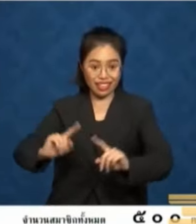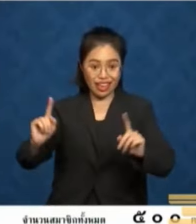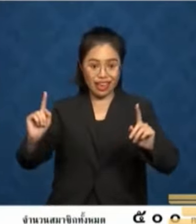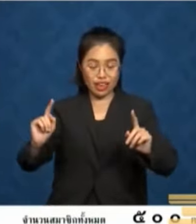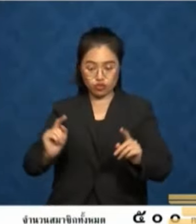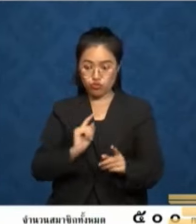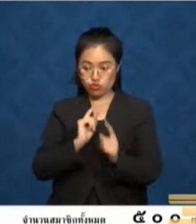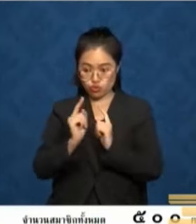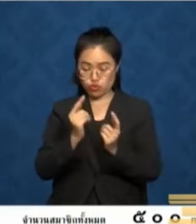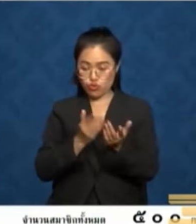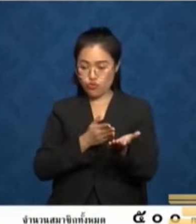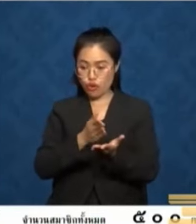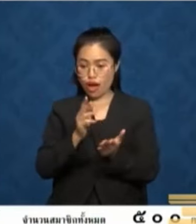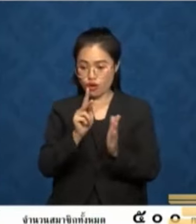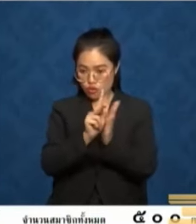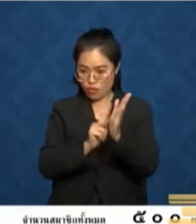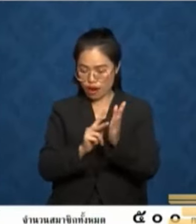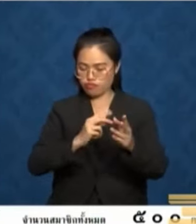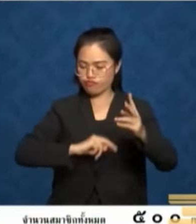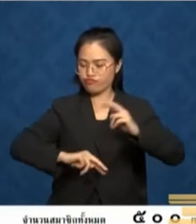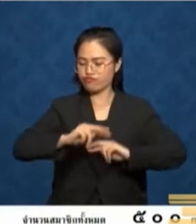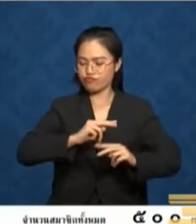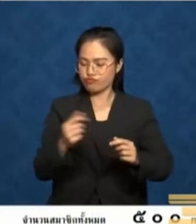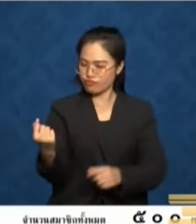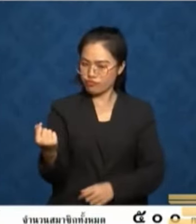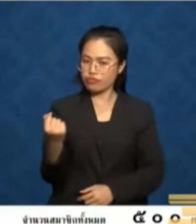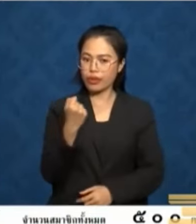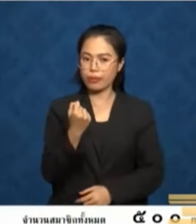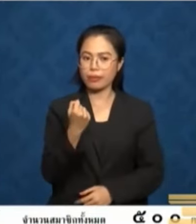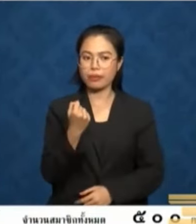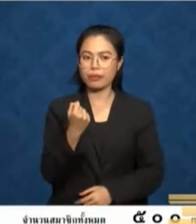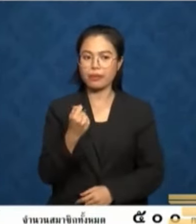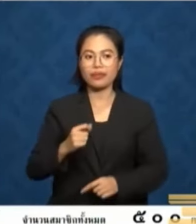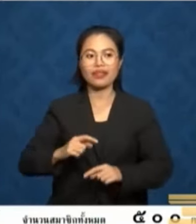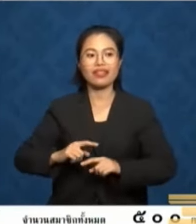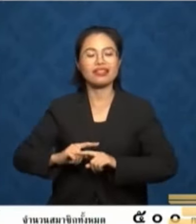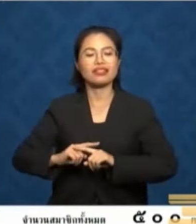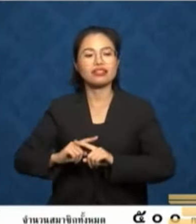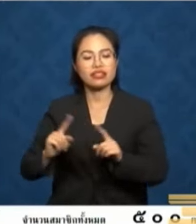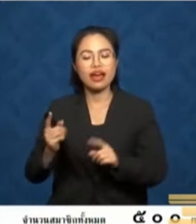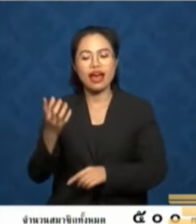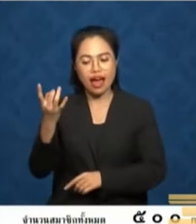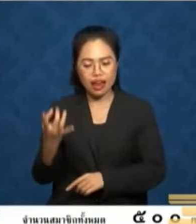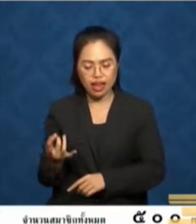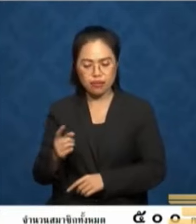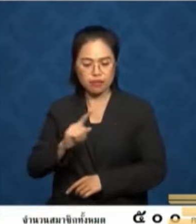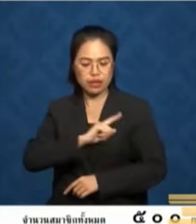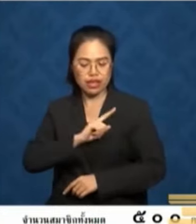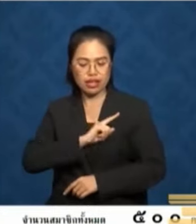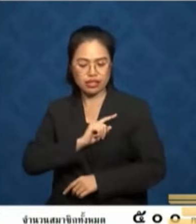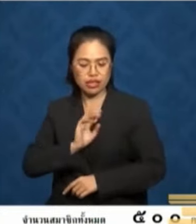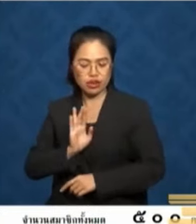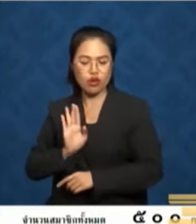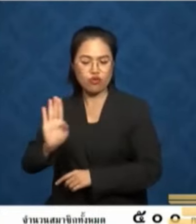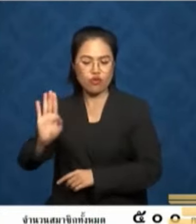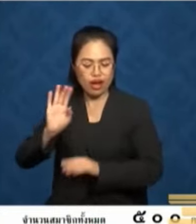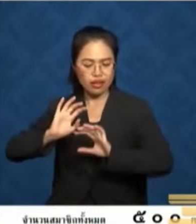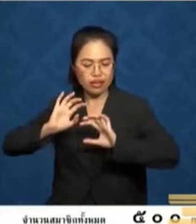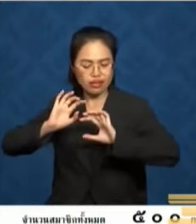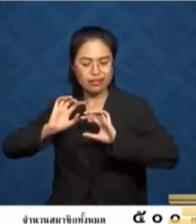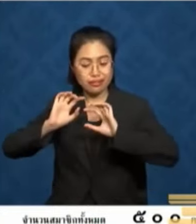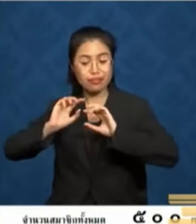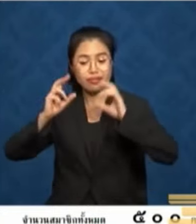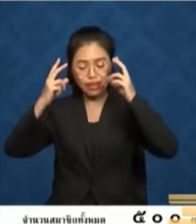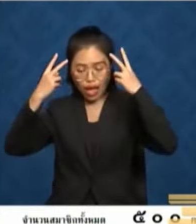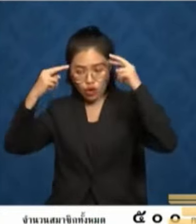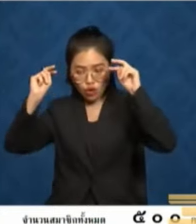นิติบัญญัติเนี่ยเราทำหน้าที่ของเราเต็มที่นะครับแต่ว่าอะไรที่กำหนดเป็นหน้าที่ของท่านนายกรัฐมนตรีเราอย่าไปยุ่งครับเรา